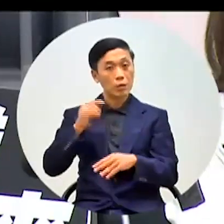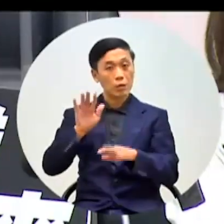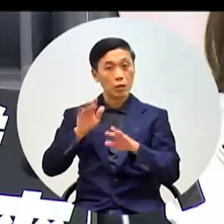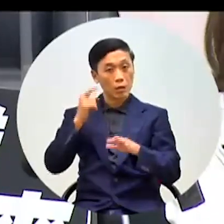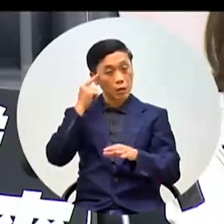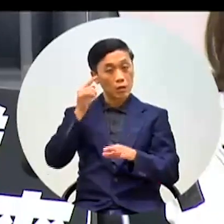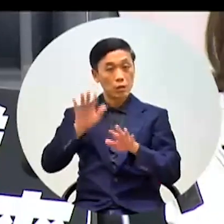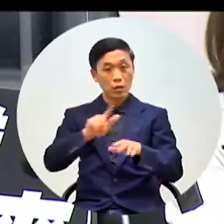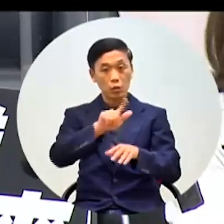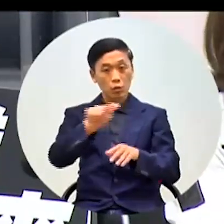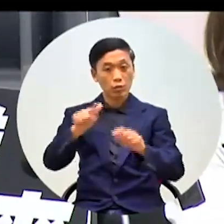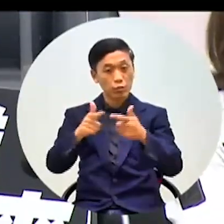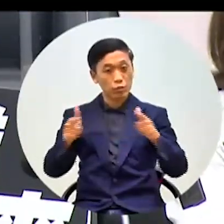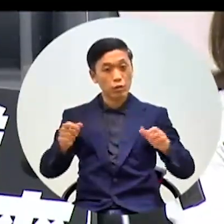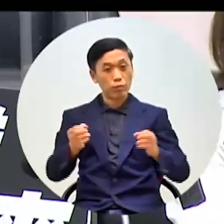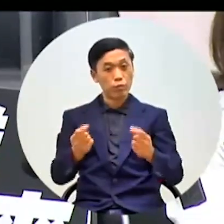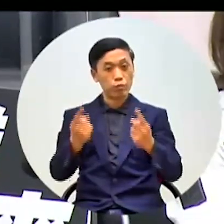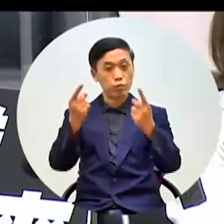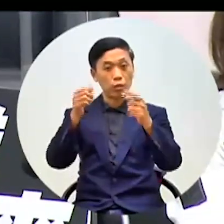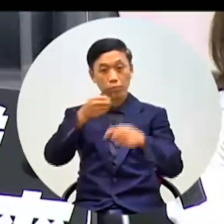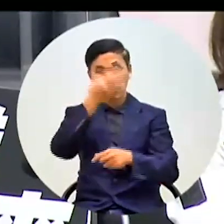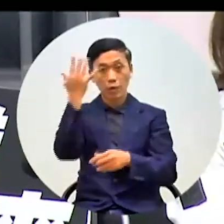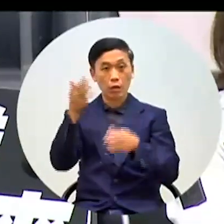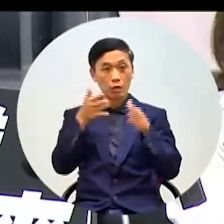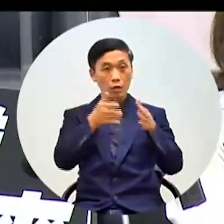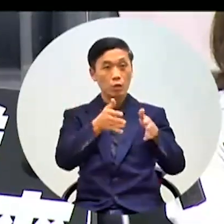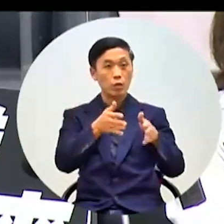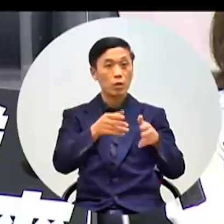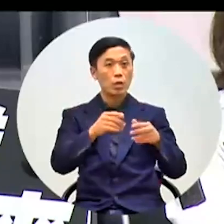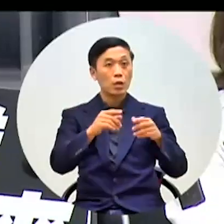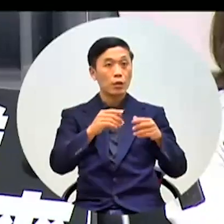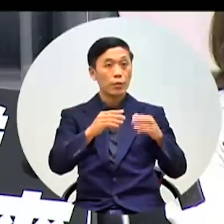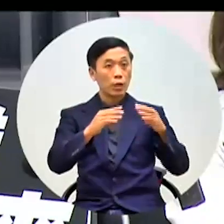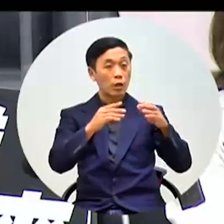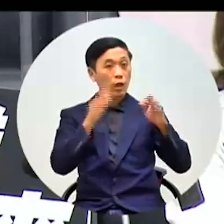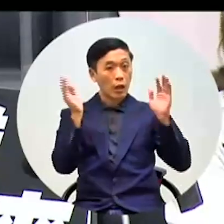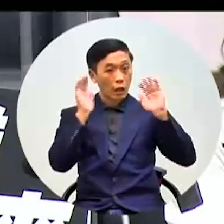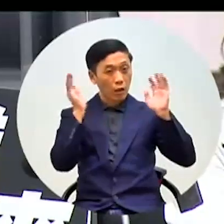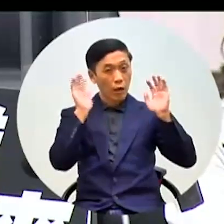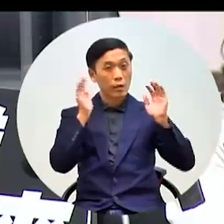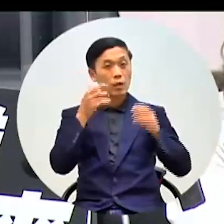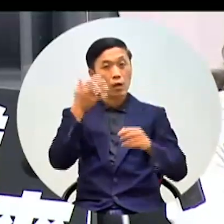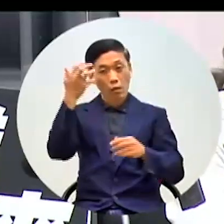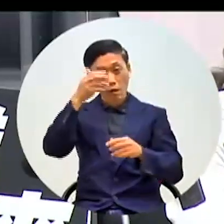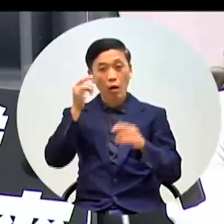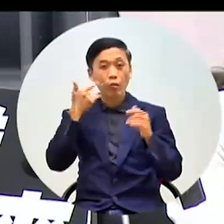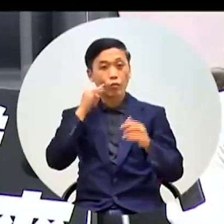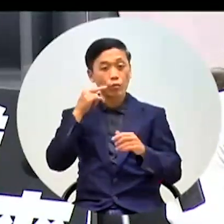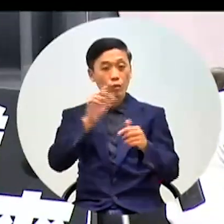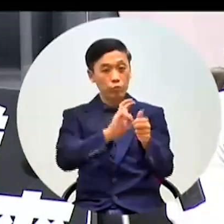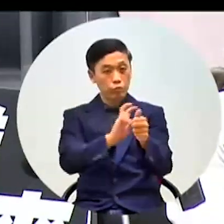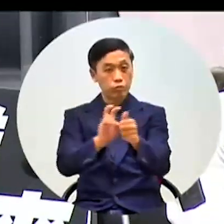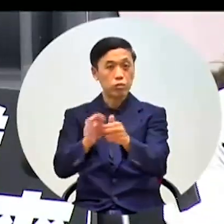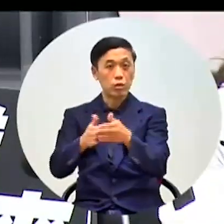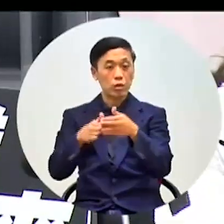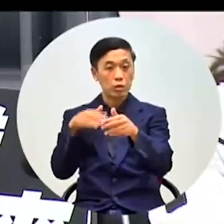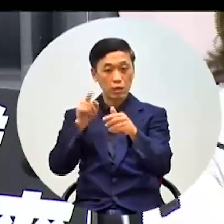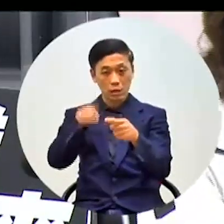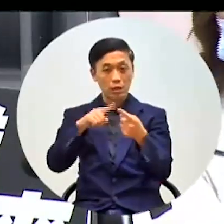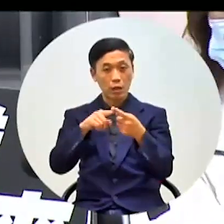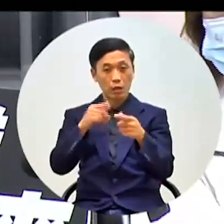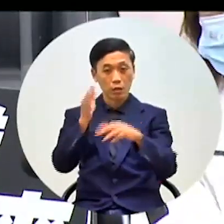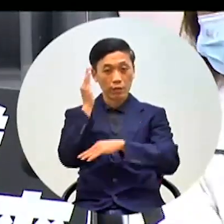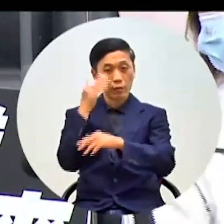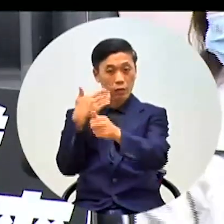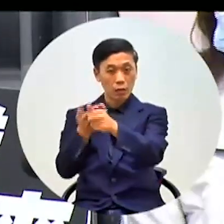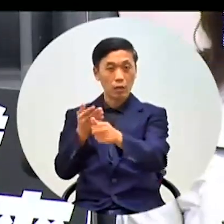能够养家活口，要照顾上有老下有小，遑论呢我们高雄市给他的一个未来，未来如何